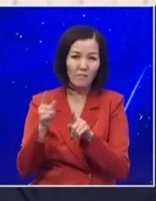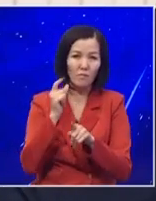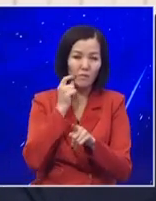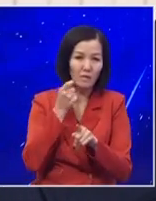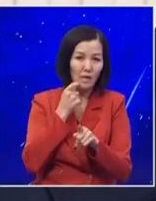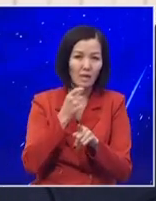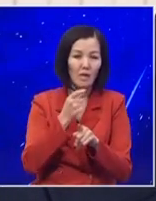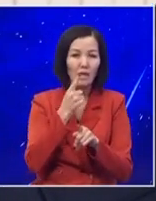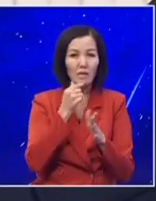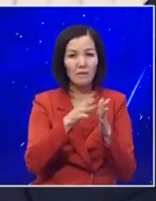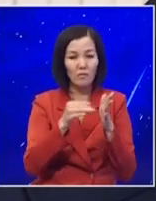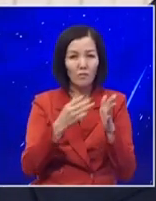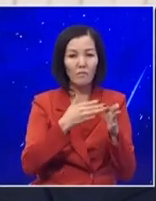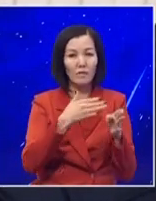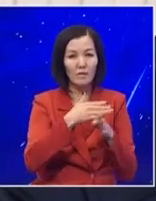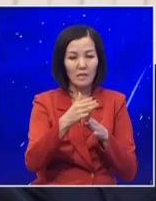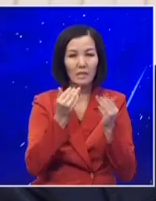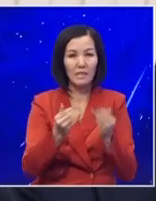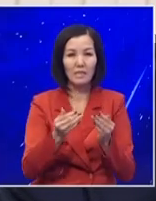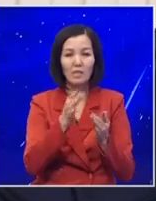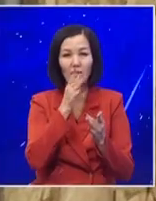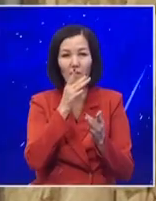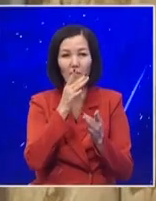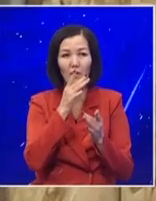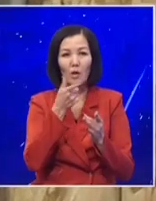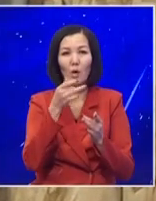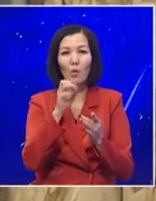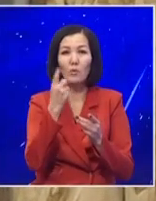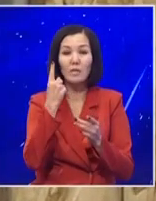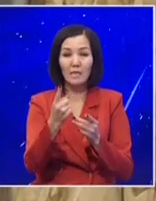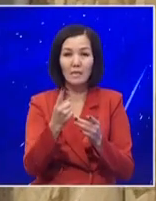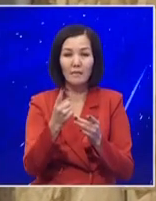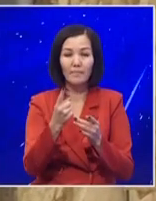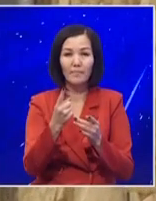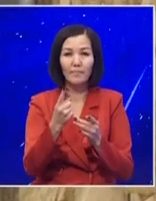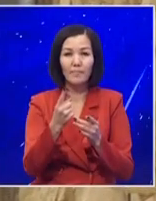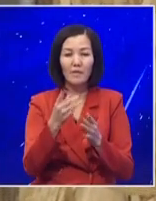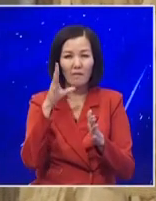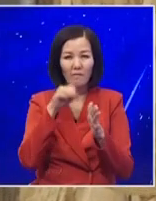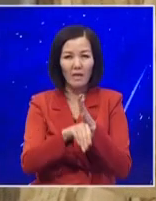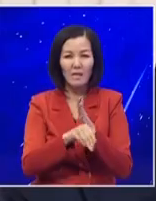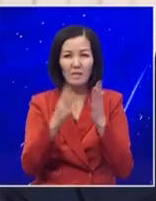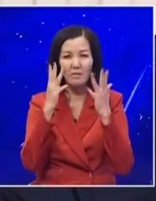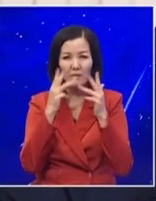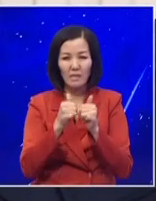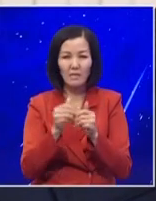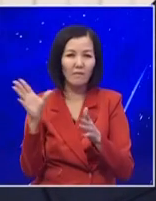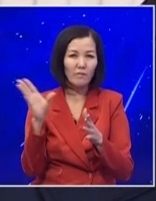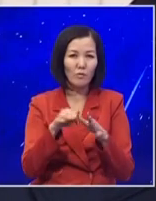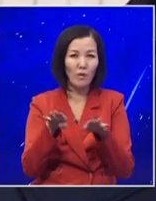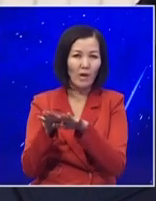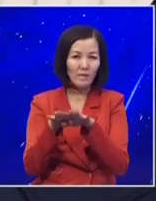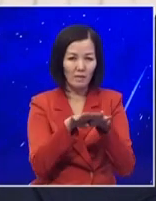свекловичный сахар, ну, в настоящее время у нас ГОСТ один. Сахароза в том же количестве, там ничего не поменялось.